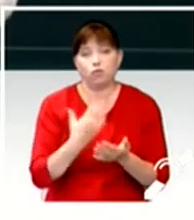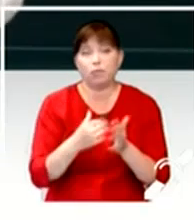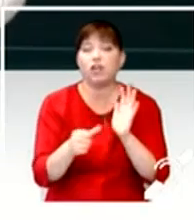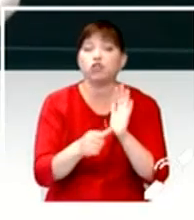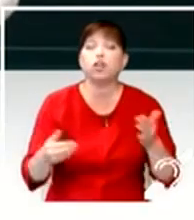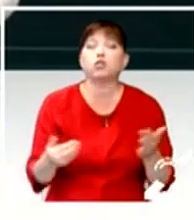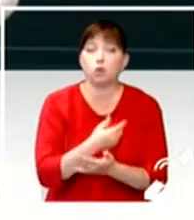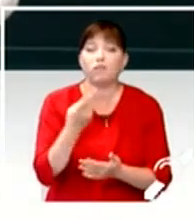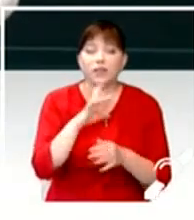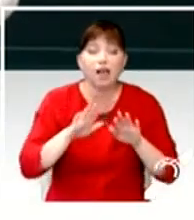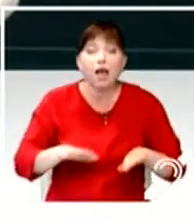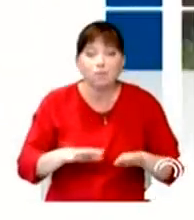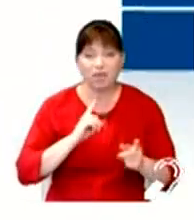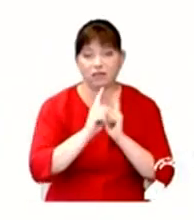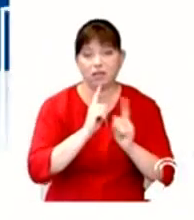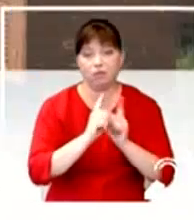noi pentru cursele locale.